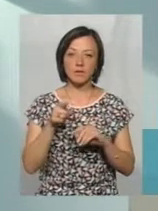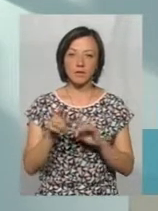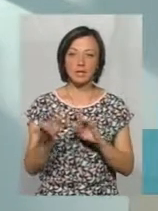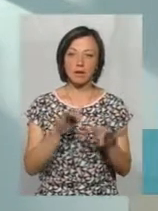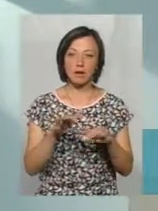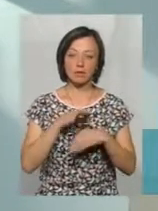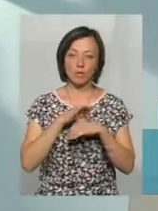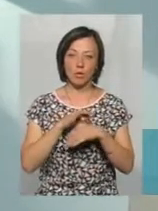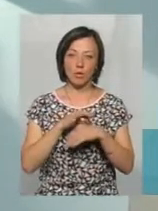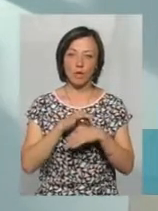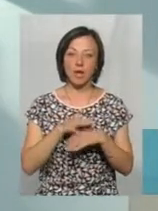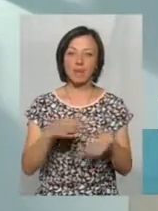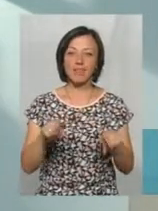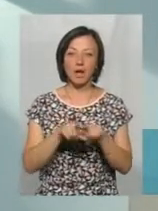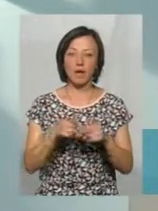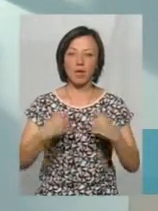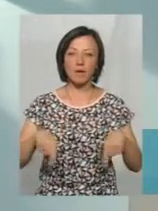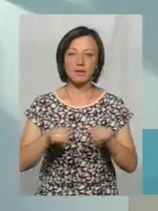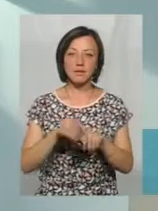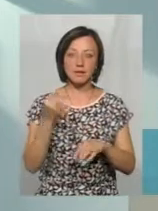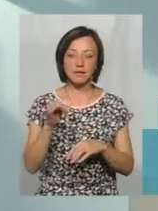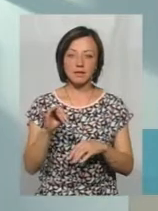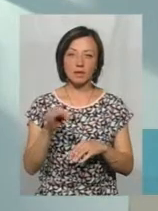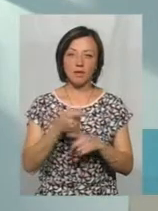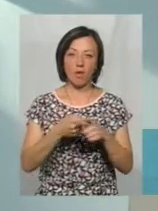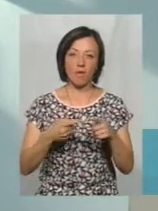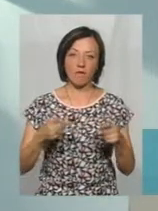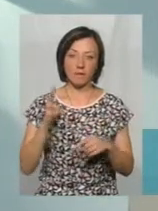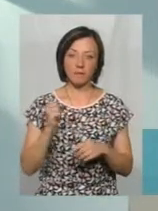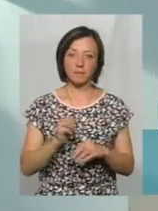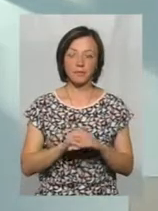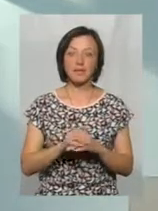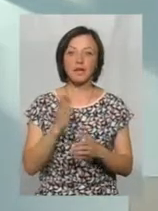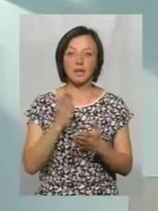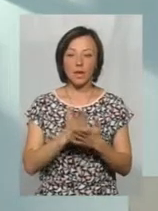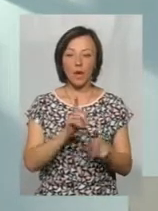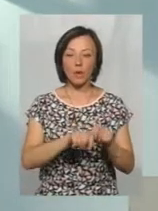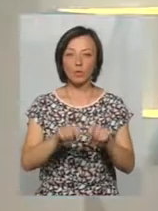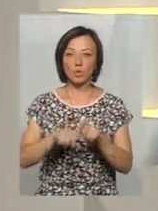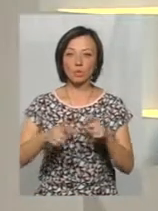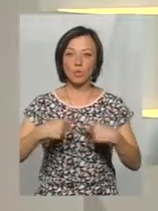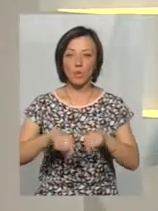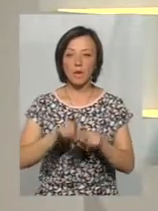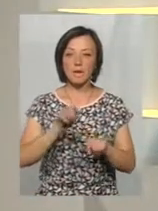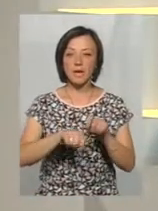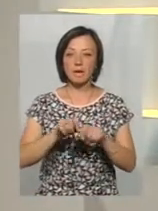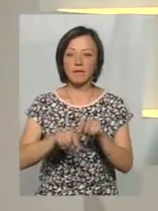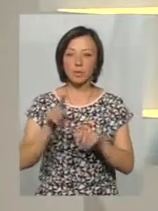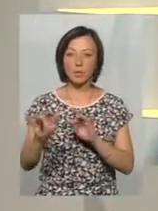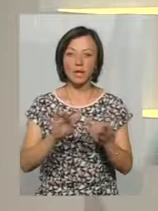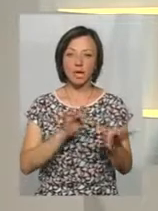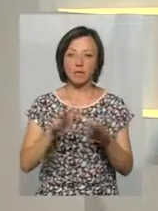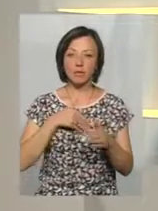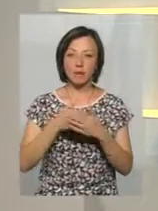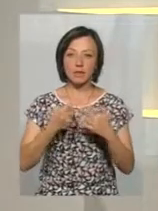діяльність проводять. То таких організацій майже половина. Добре, а чи є контролюючий орган, який перевіряє от ту діяльність